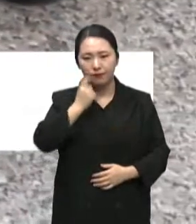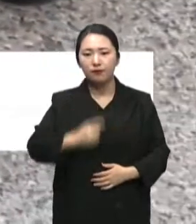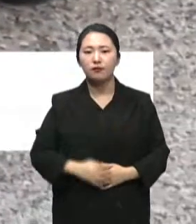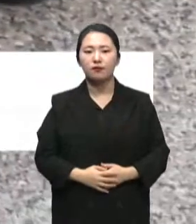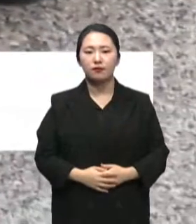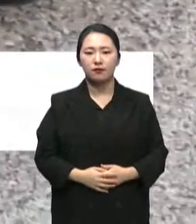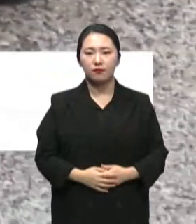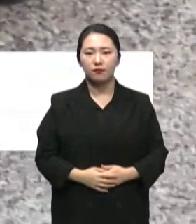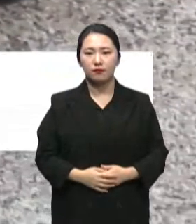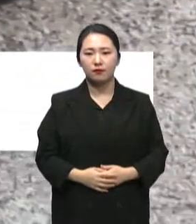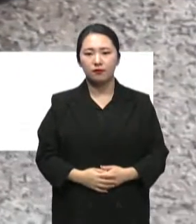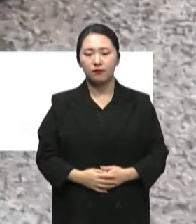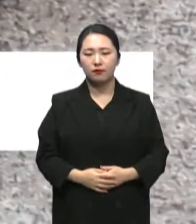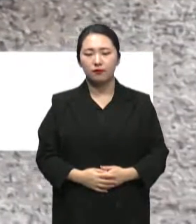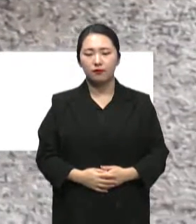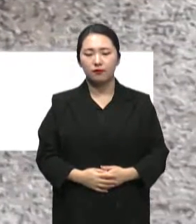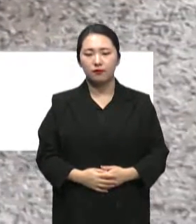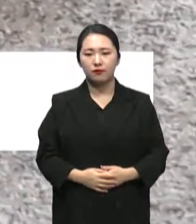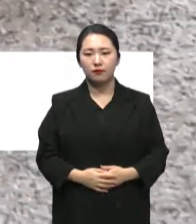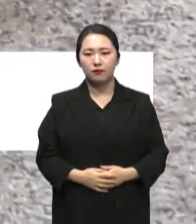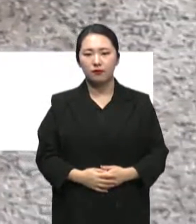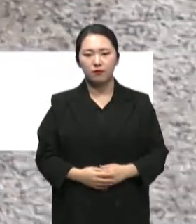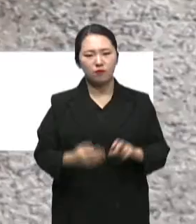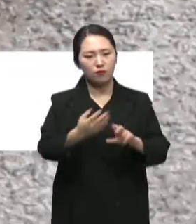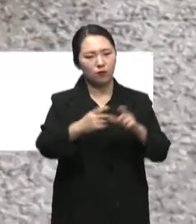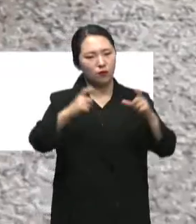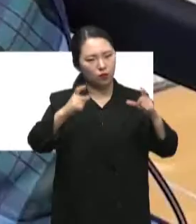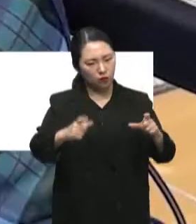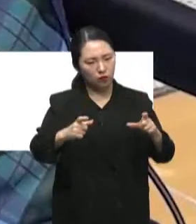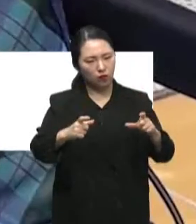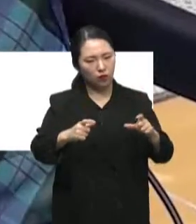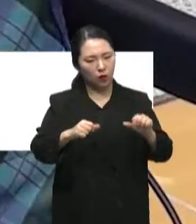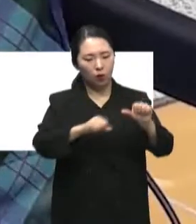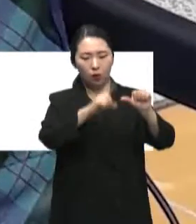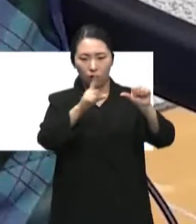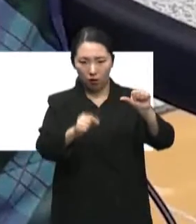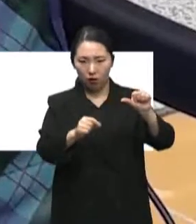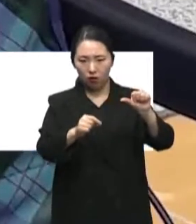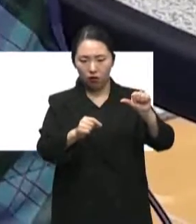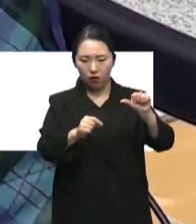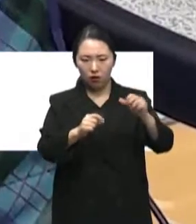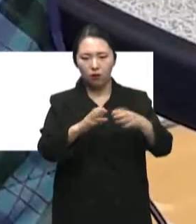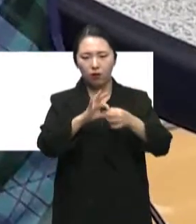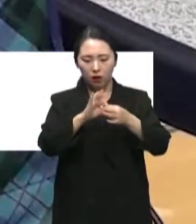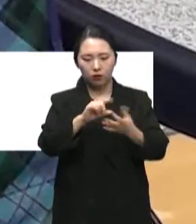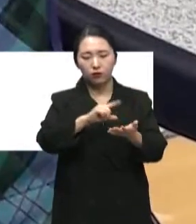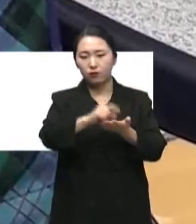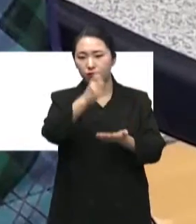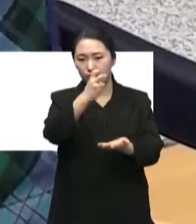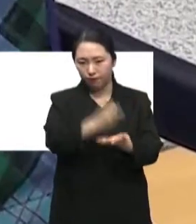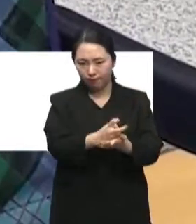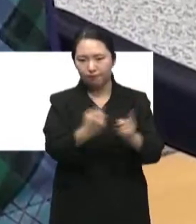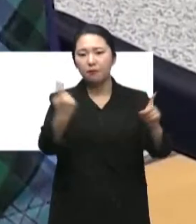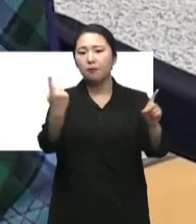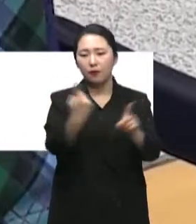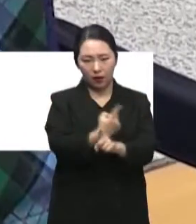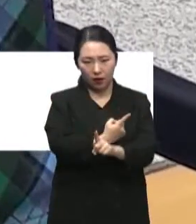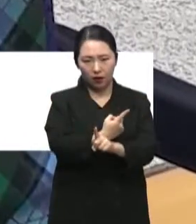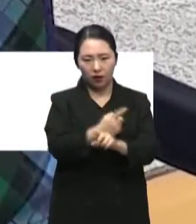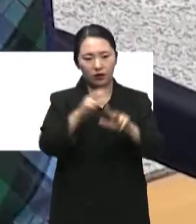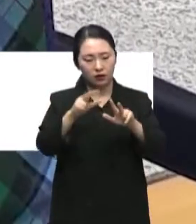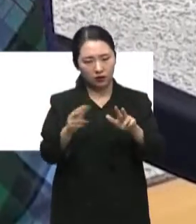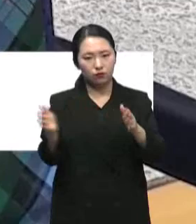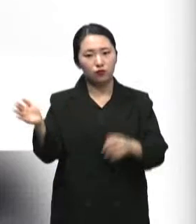지원받을 수 가 없었습니다 이미 출구는 지난 5월 관련 조례를 제정해 우리의 부터 등급 의